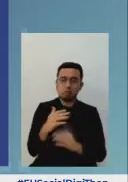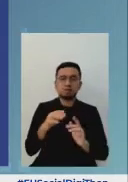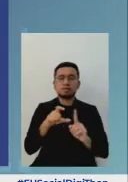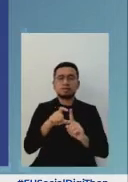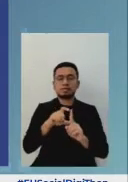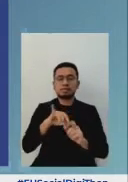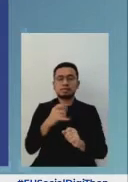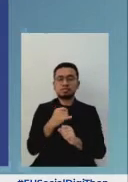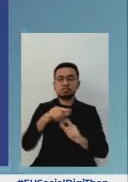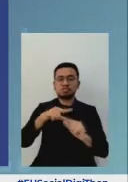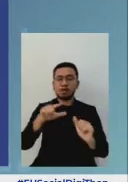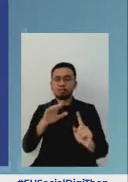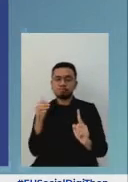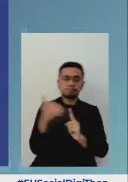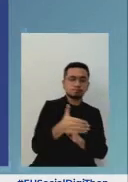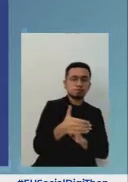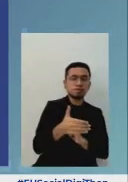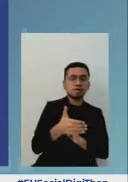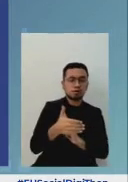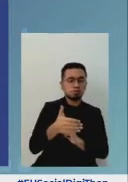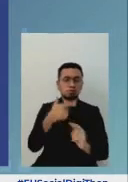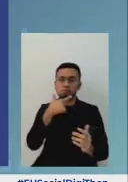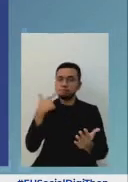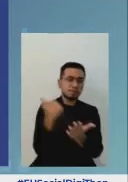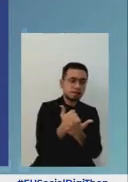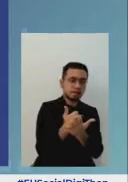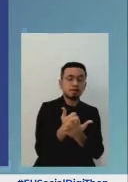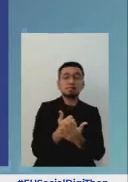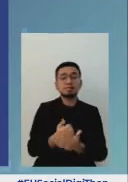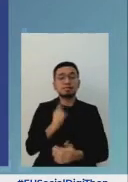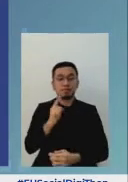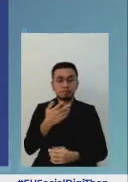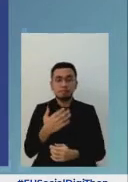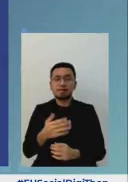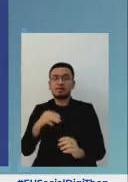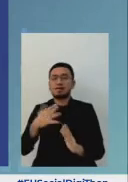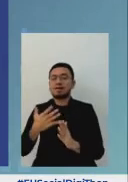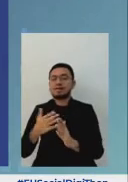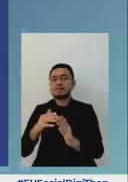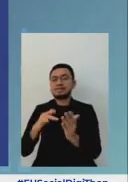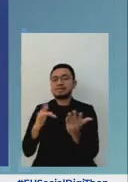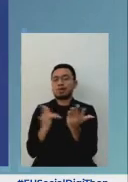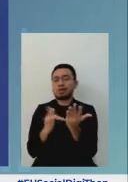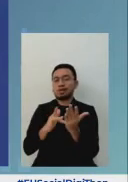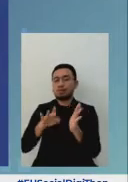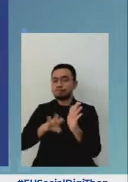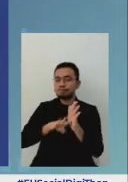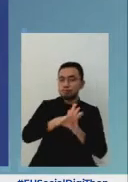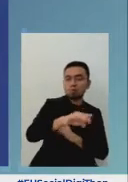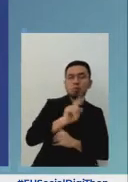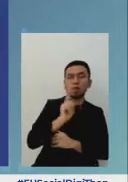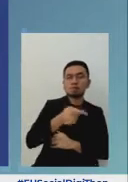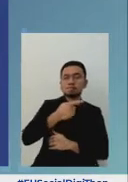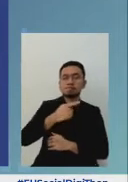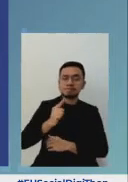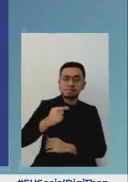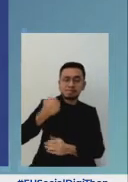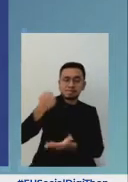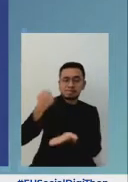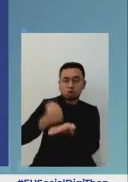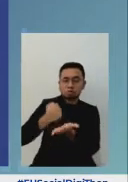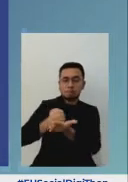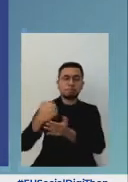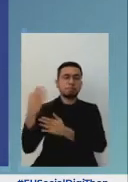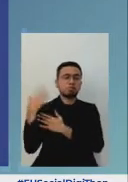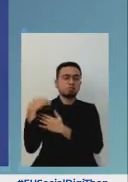perkembangan digital yang bertanggung jawab dan tentunya berbasis pada pemenuhan hak. Dalam strategi Uni Eropa di